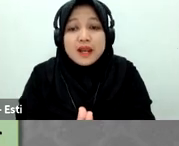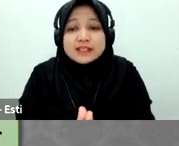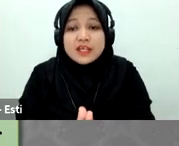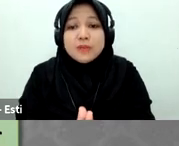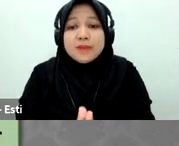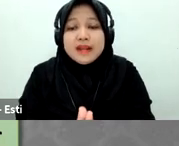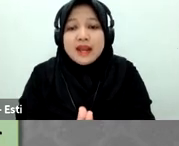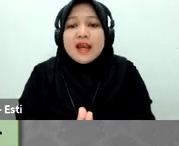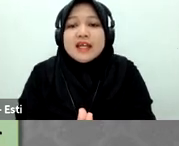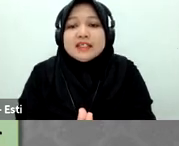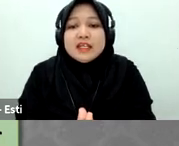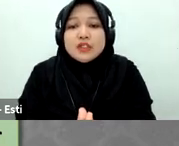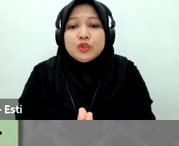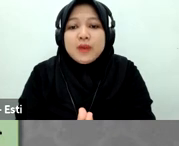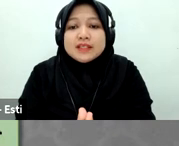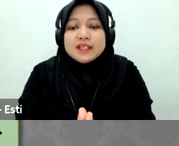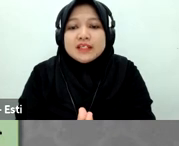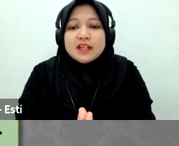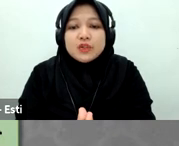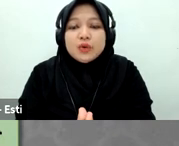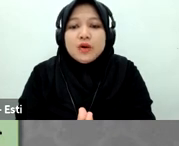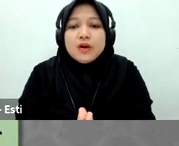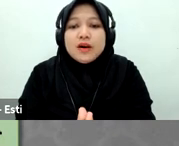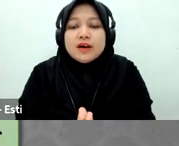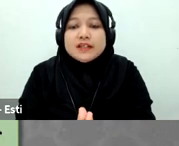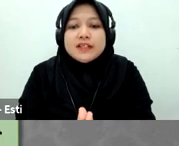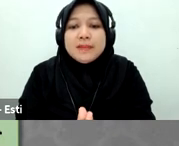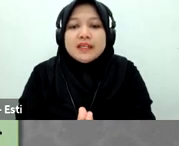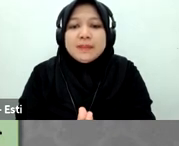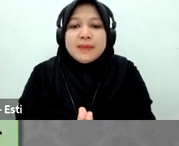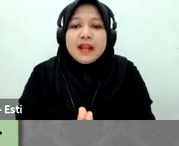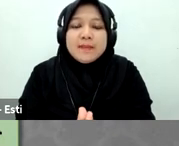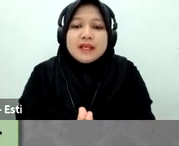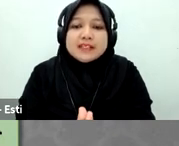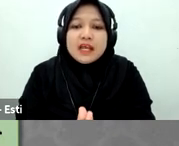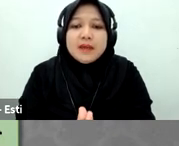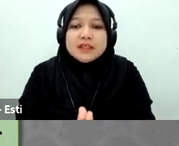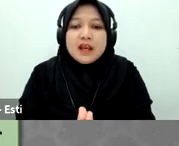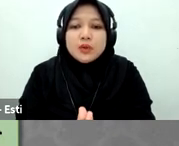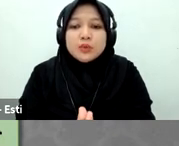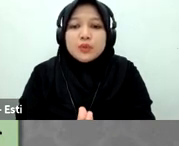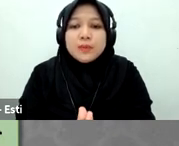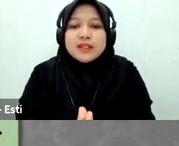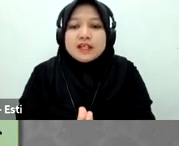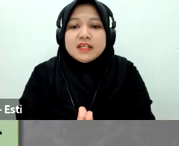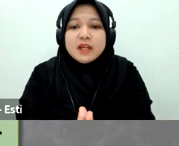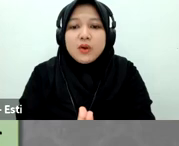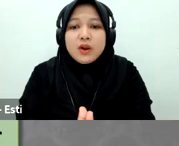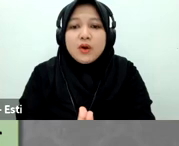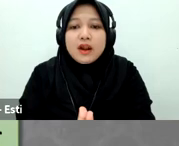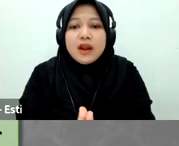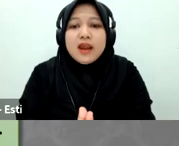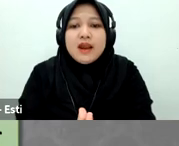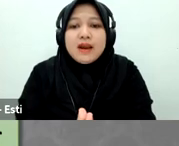isyarat judul bahasa itu berbeda jadi juru bahasa isyarat itu dia memiliki pengalaman yang sangat banyak untuk berinteraksi